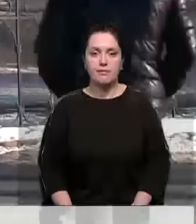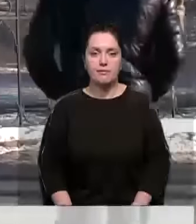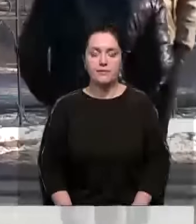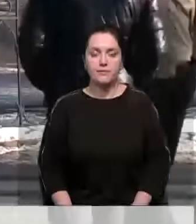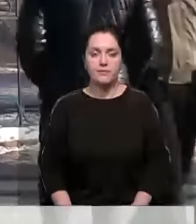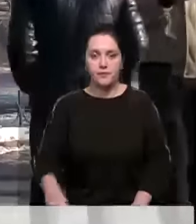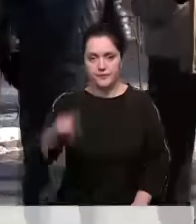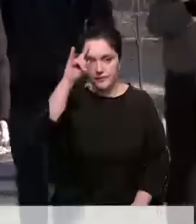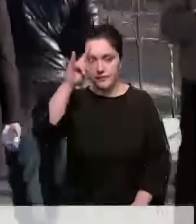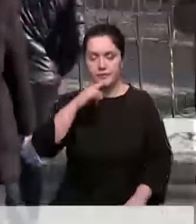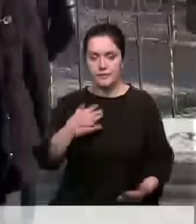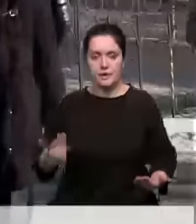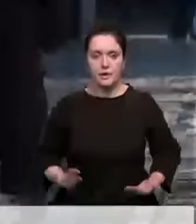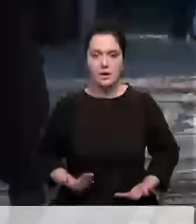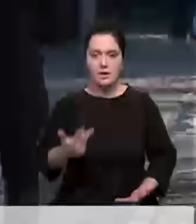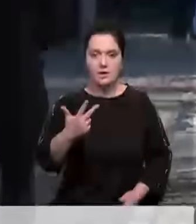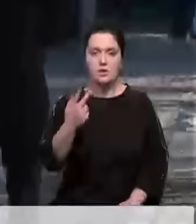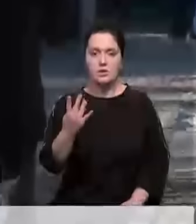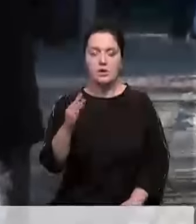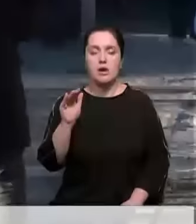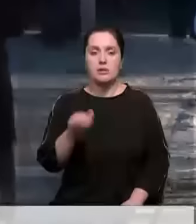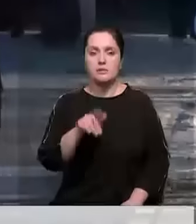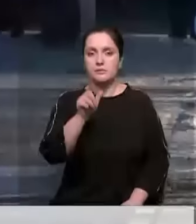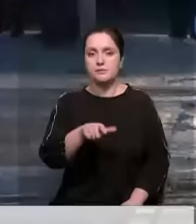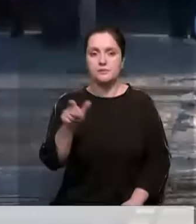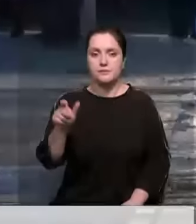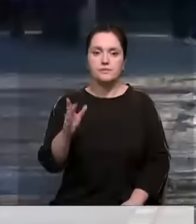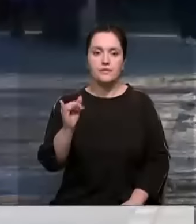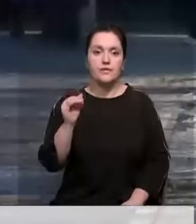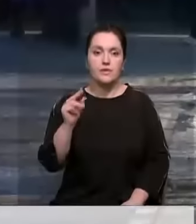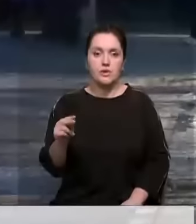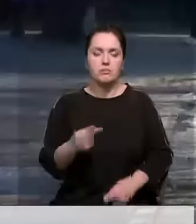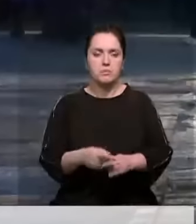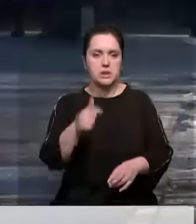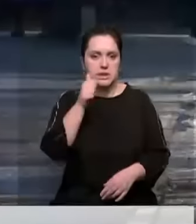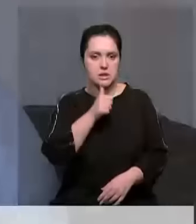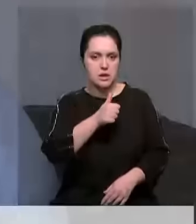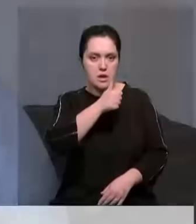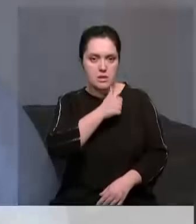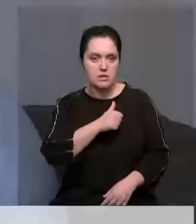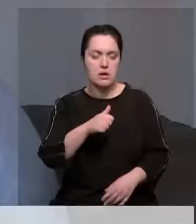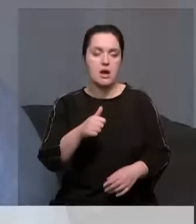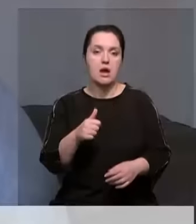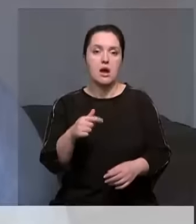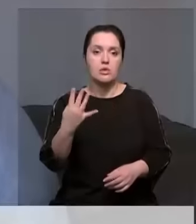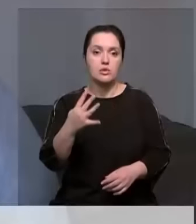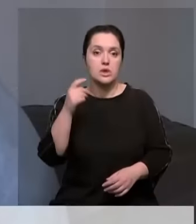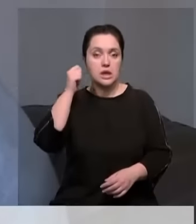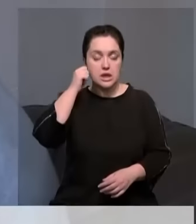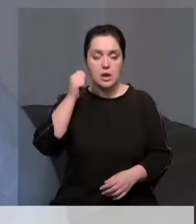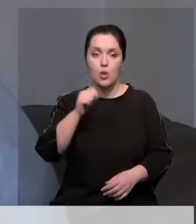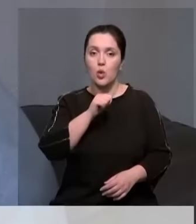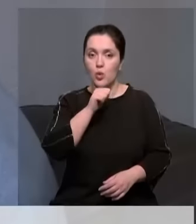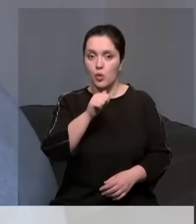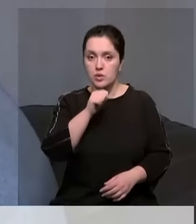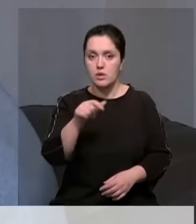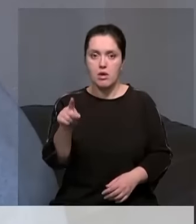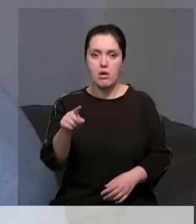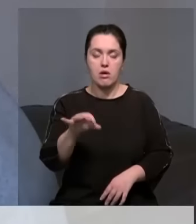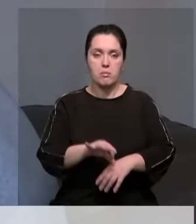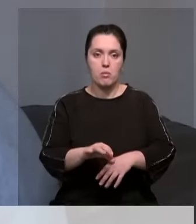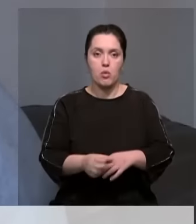В Казахстане проживает свыше 34 тысяч людей с ВИЧ. Многие из них предпочитают скрывать свой статус. В их числе 40-летняя жительница Костанай. О своем